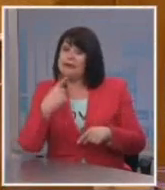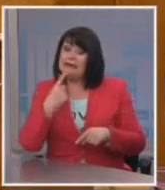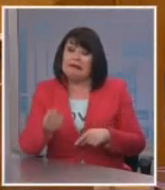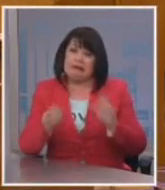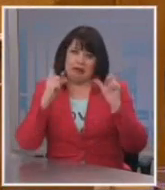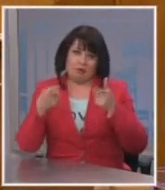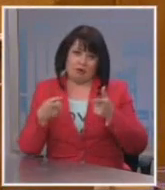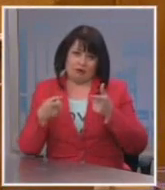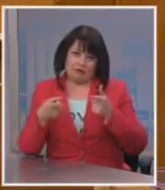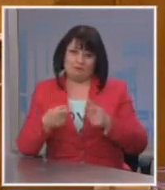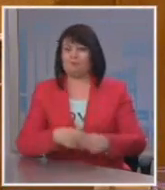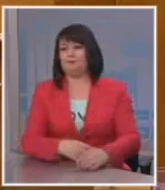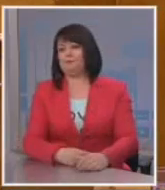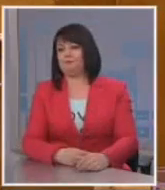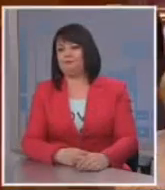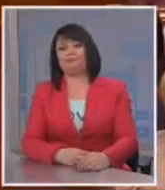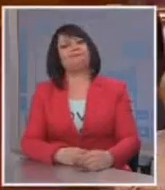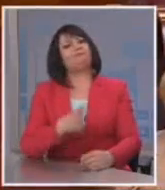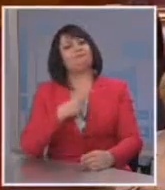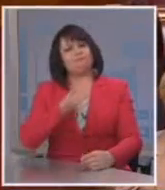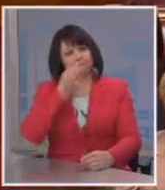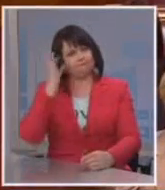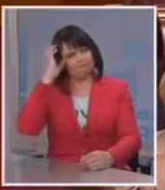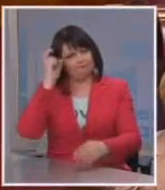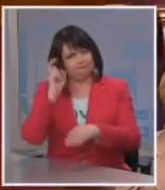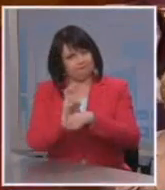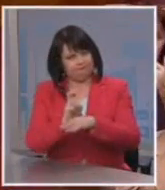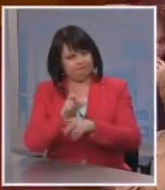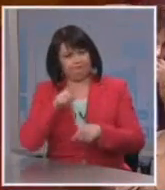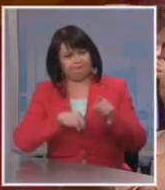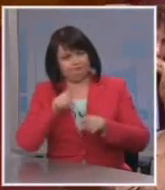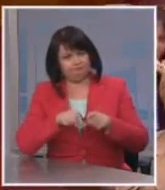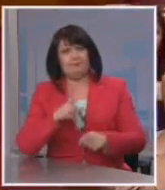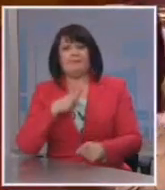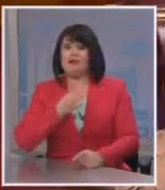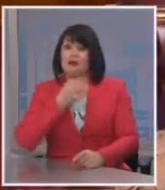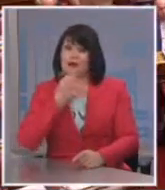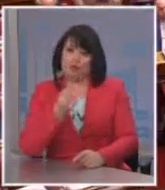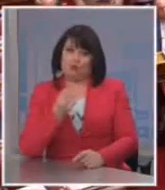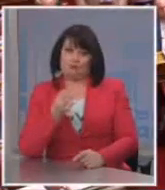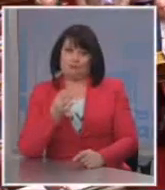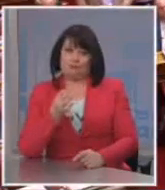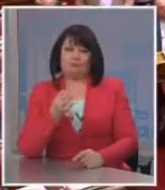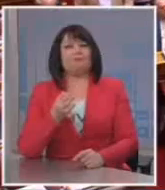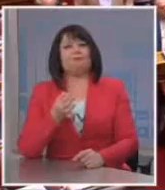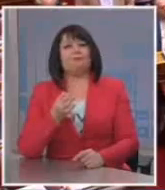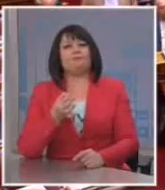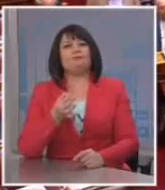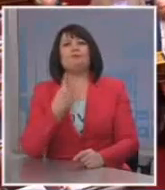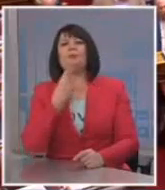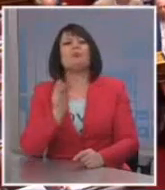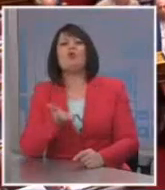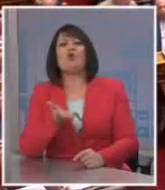Δημοκρατίας. Θέλω να θυμίσω όμως και κάποια άλλα πράγματα. Θέλω να θυμίσω για ποιο